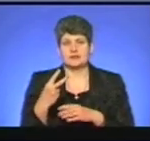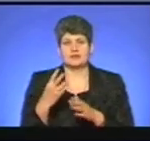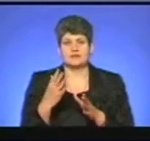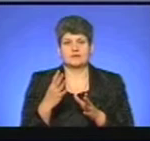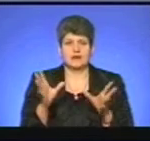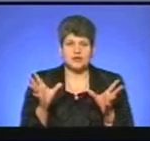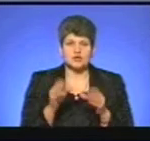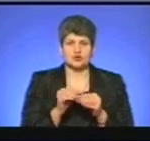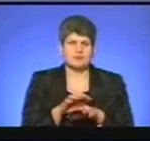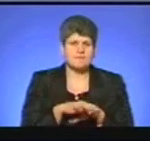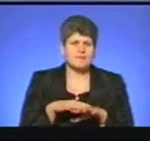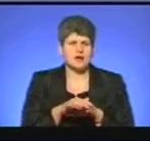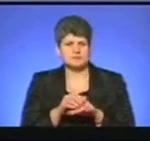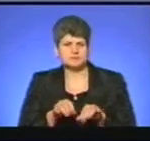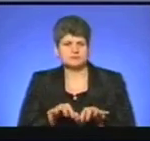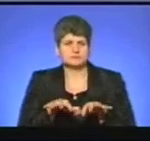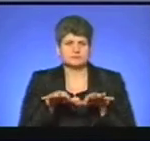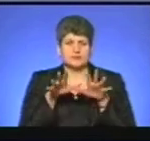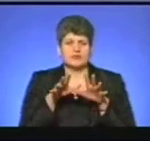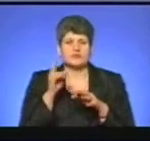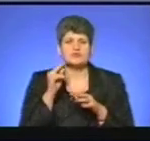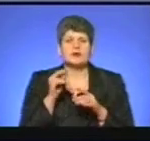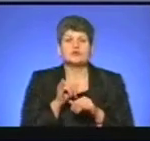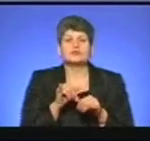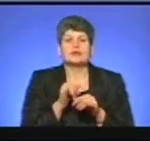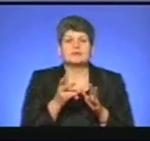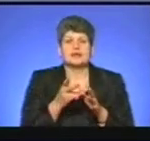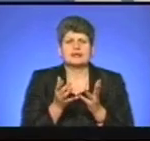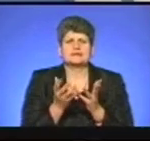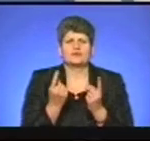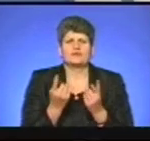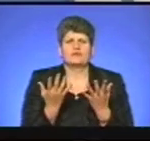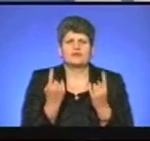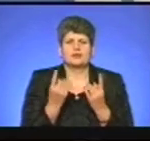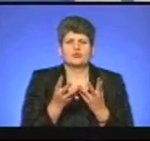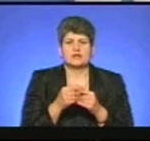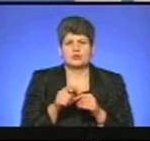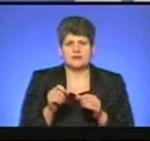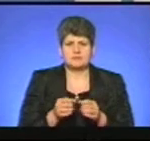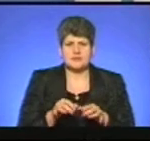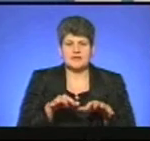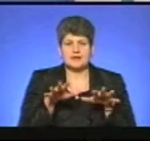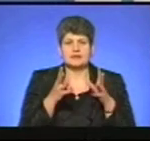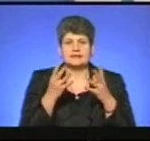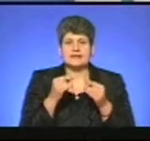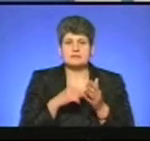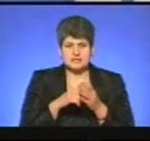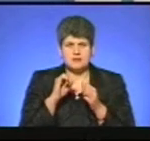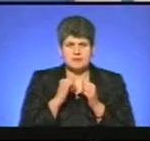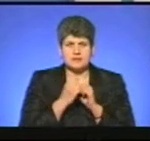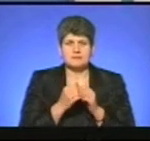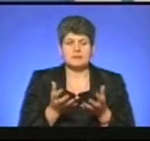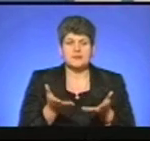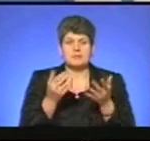старти, разом зараз вивчаємо точку, звідки ми можемо таку кількість людей куль підняти. Оскільки на День міста, якщо пам'ятаєте, ми піднімали